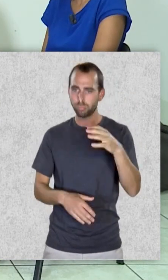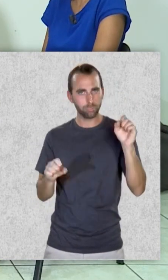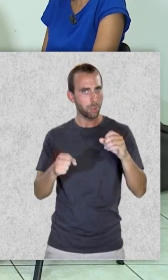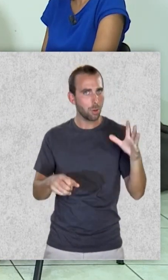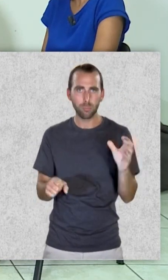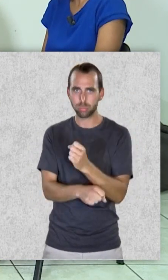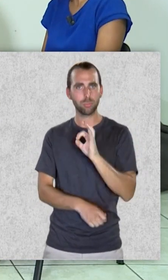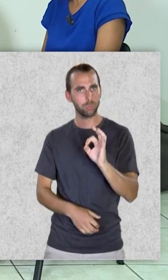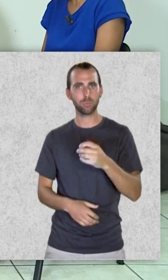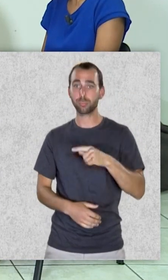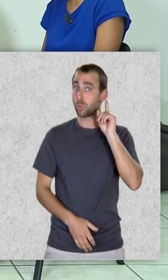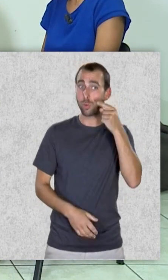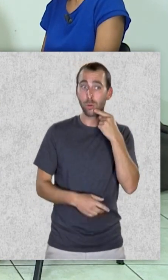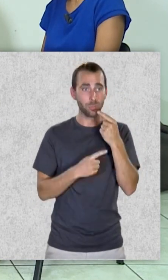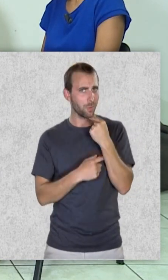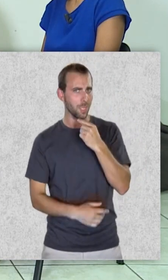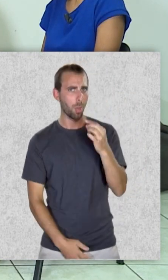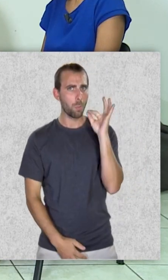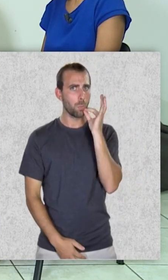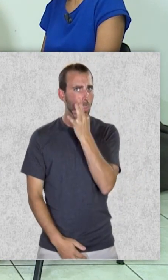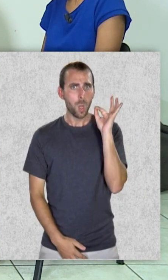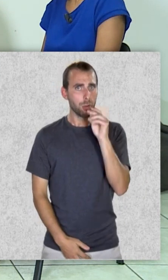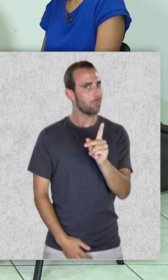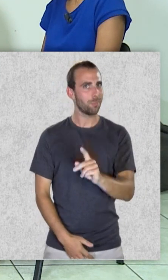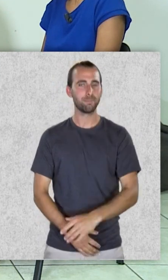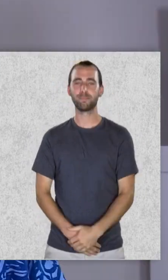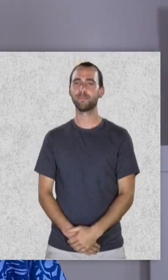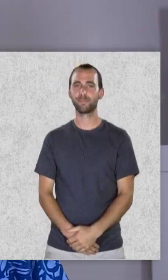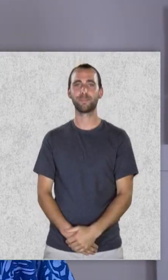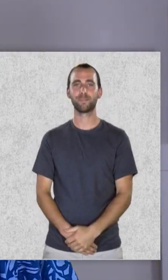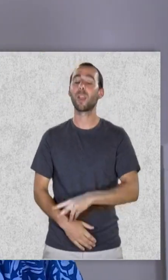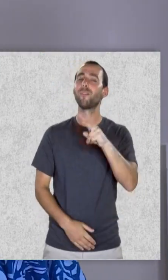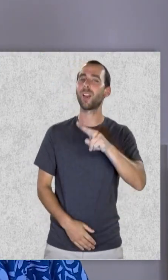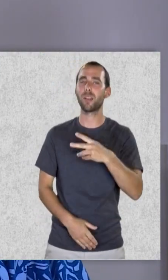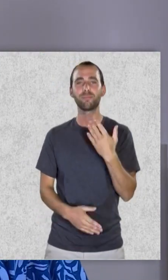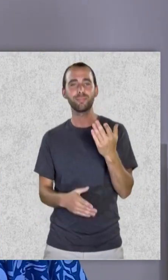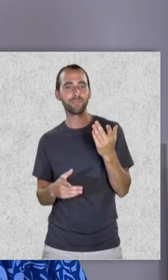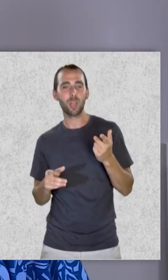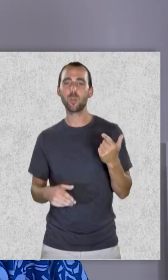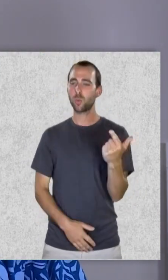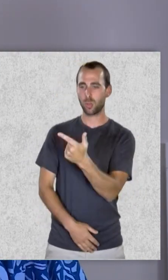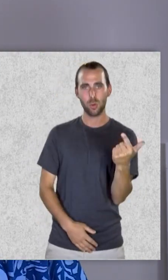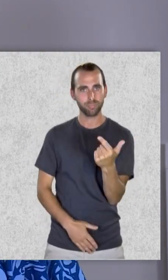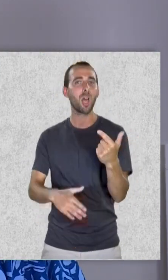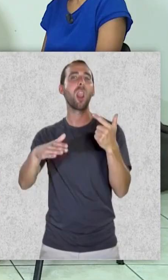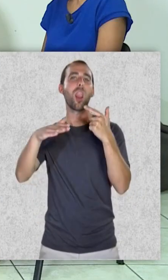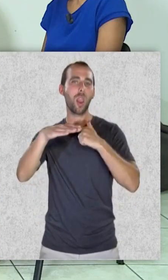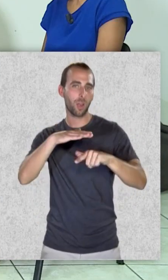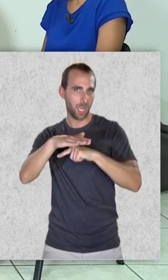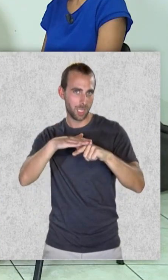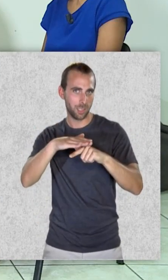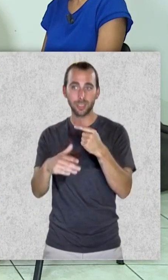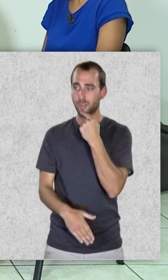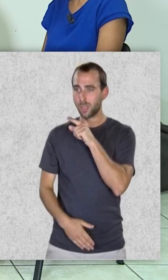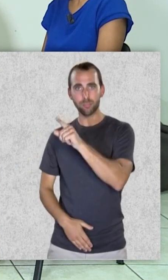normalement. Vous voulez En fait, oui, les deux sont un langage. Il y en a un qui est une langue,